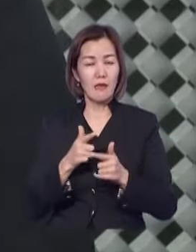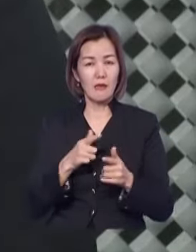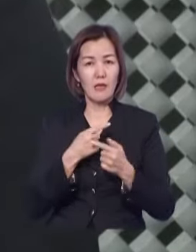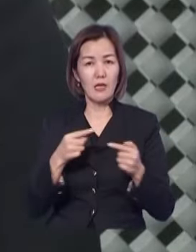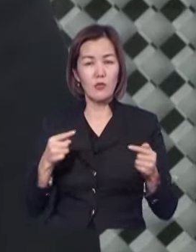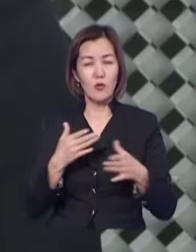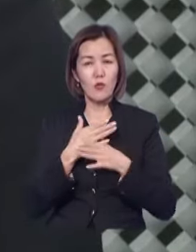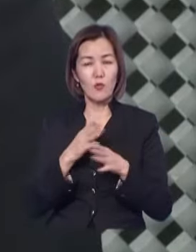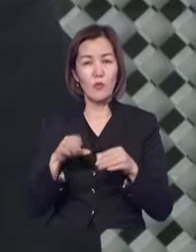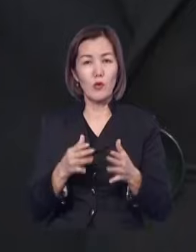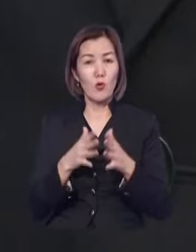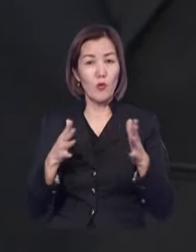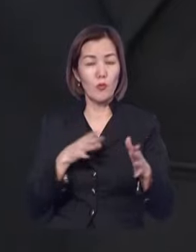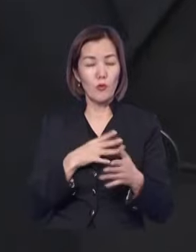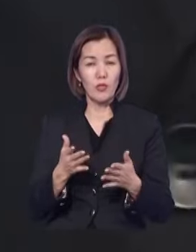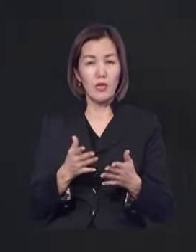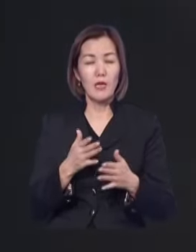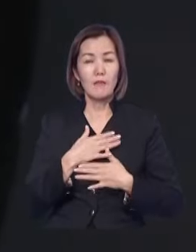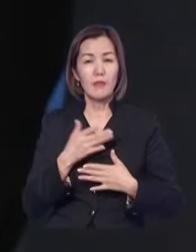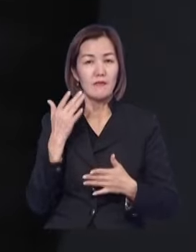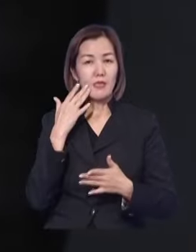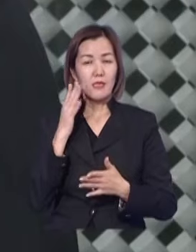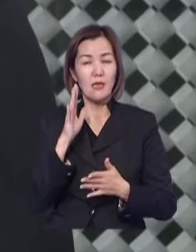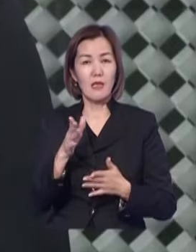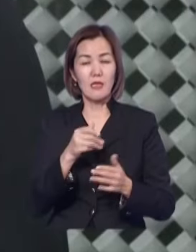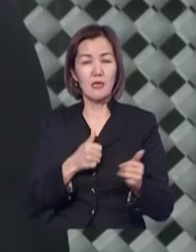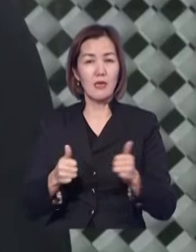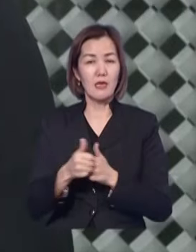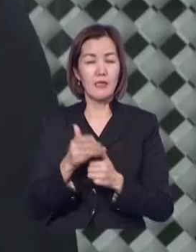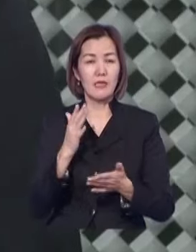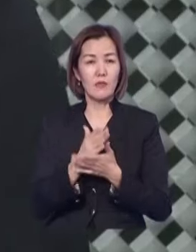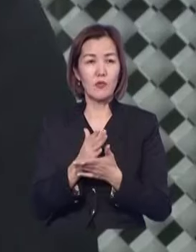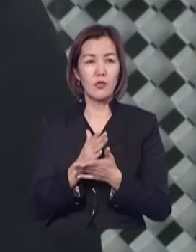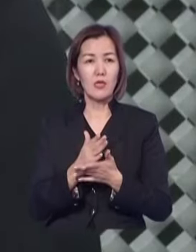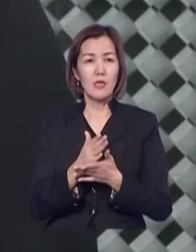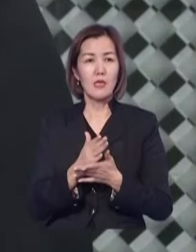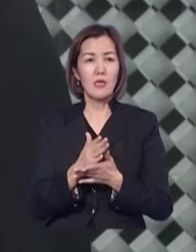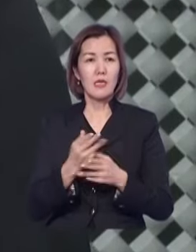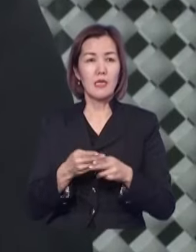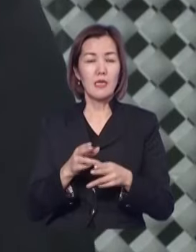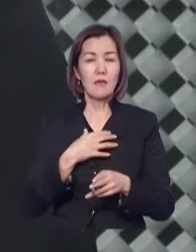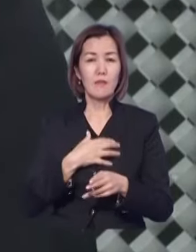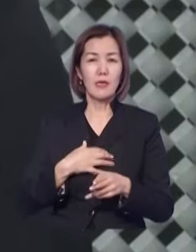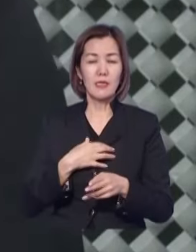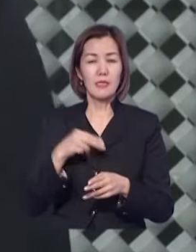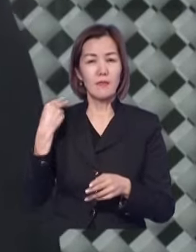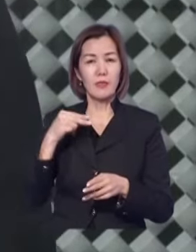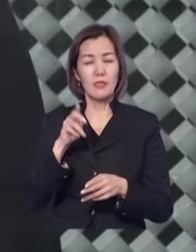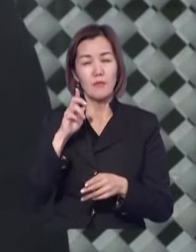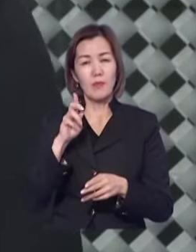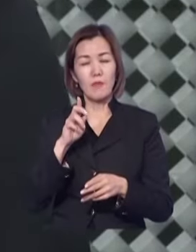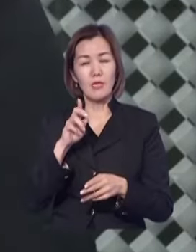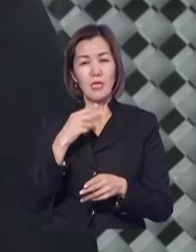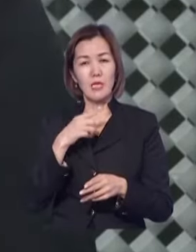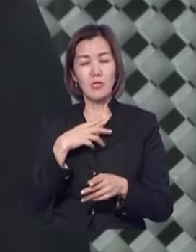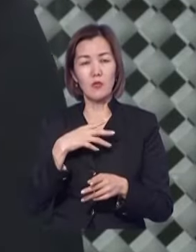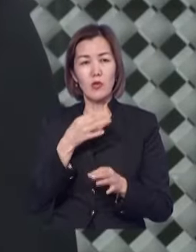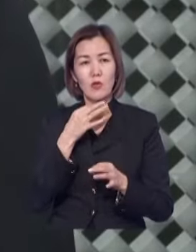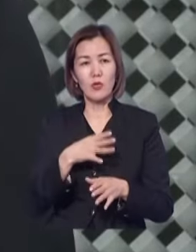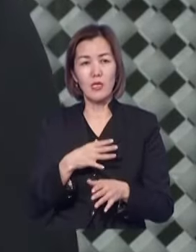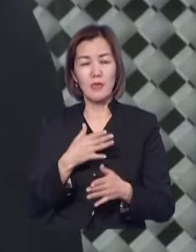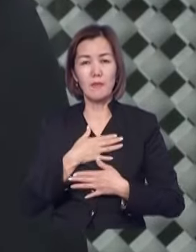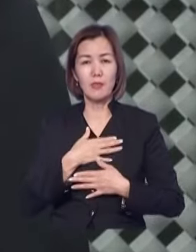көмек те мол болды. Сондықтан біз әрқашан алдыңғы қатарда тұрмыз. Маған ұнаған ең маңызды нәрсе президенттің мемлекеттік тіл туралы айтқан сөздері.